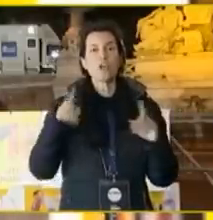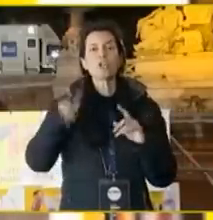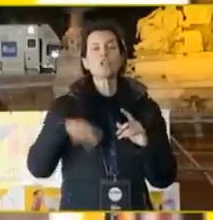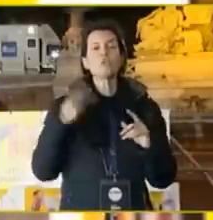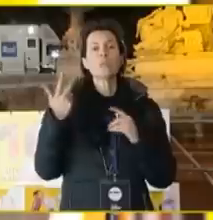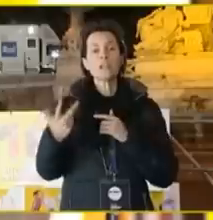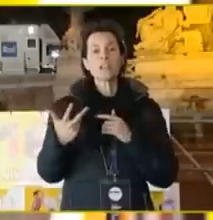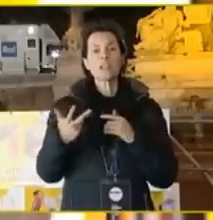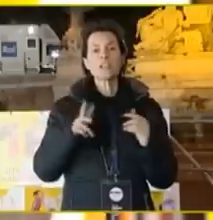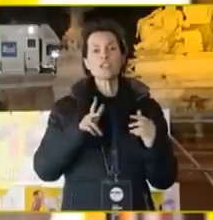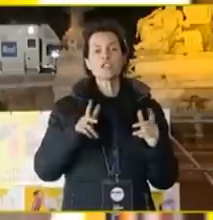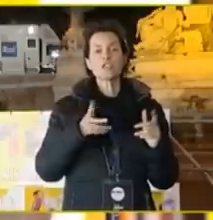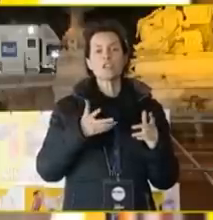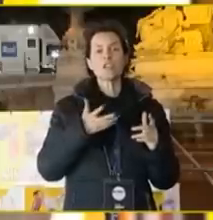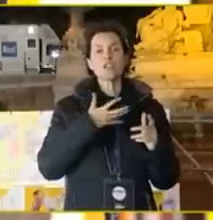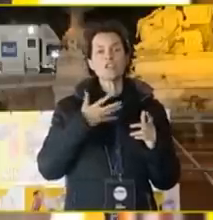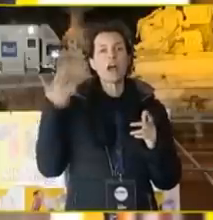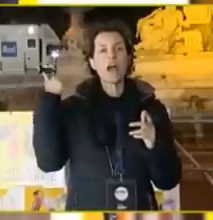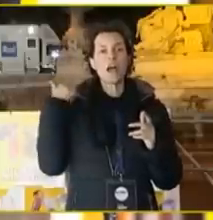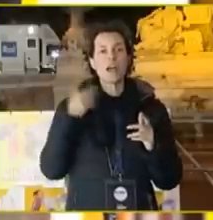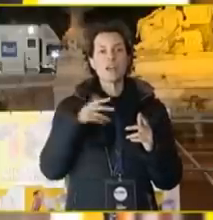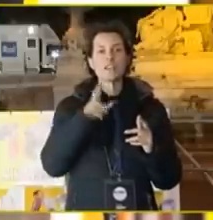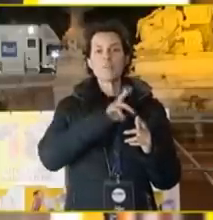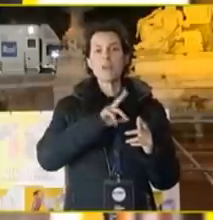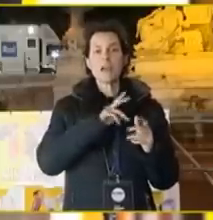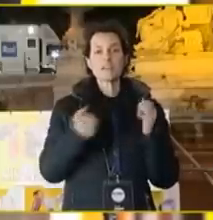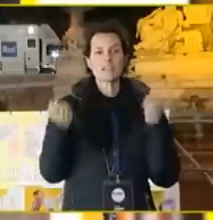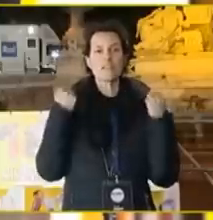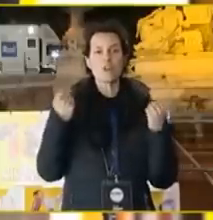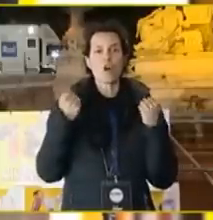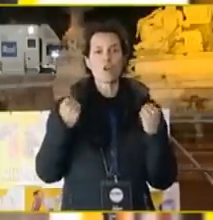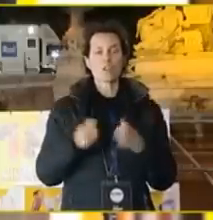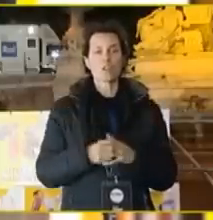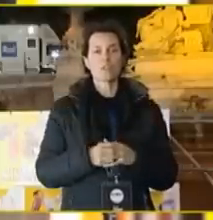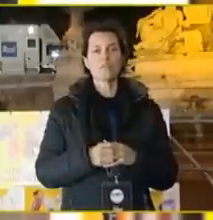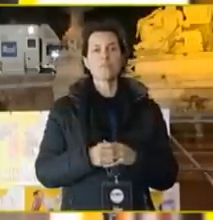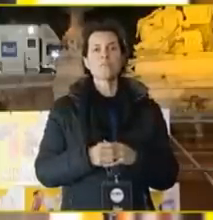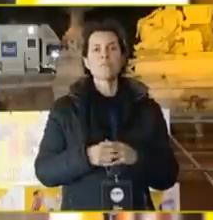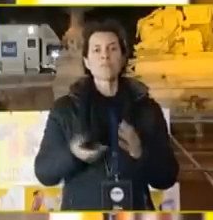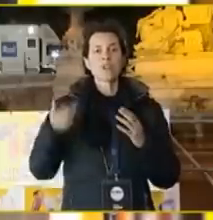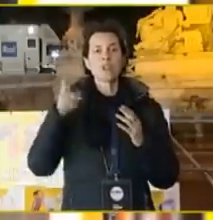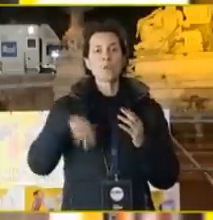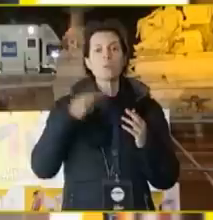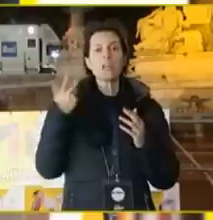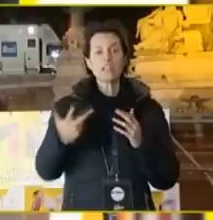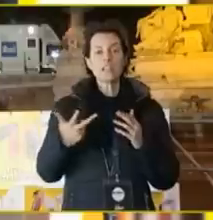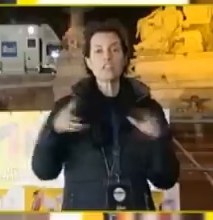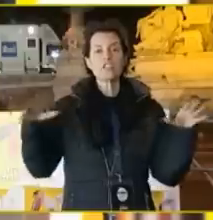2013. E se nel 2013 siamo entrati in Parlamento come opposizione,